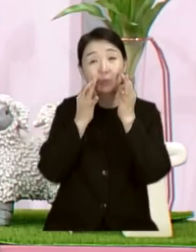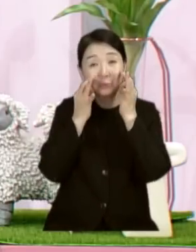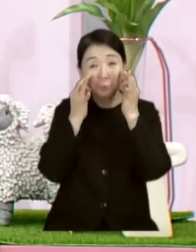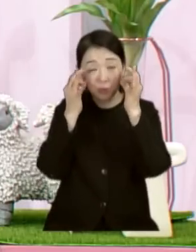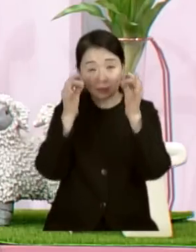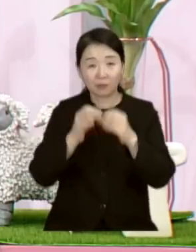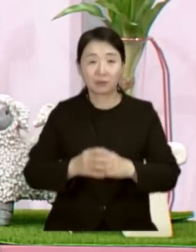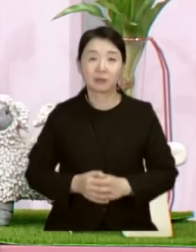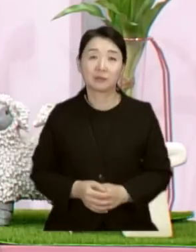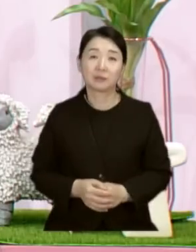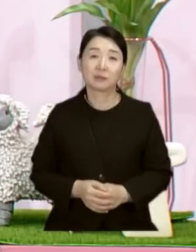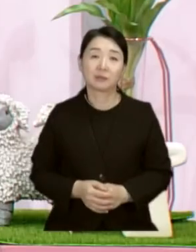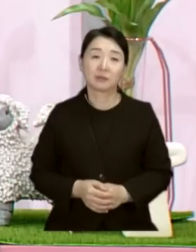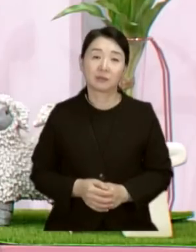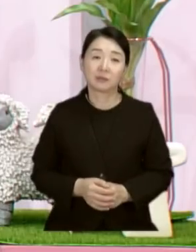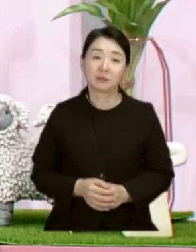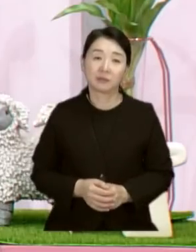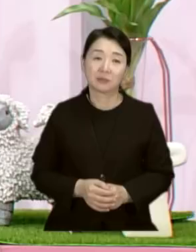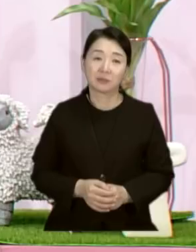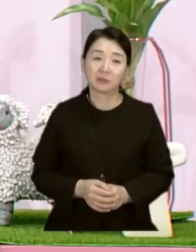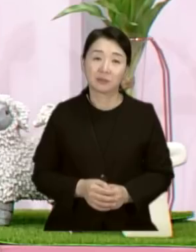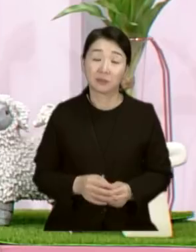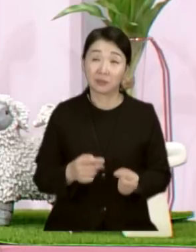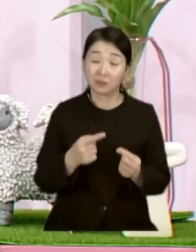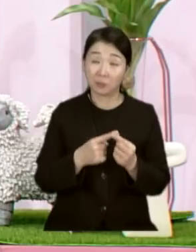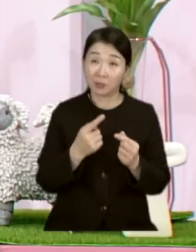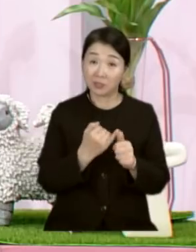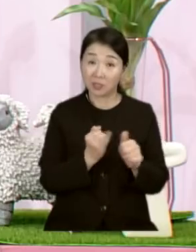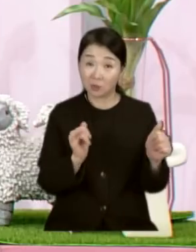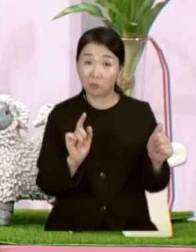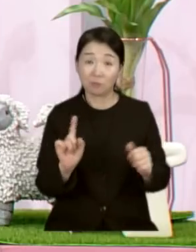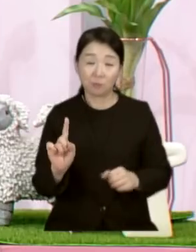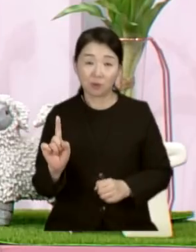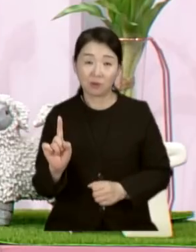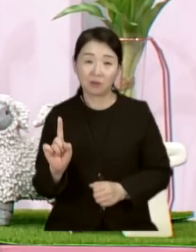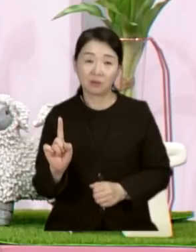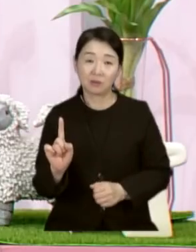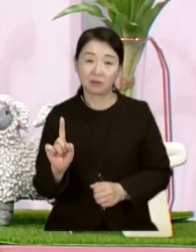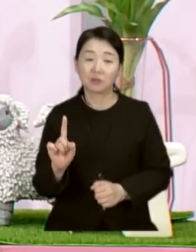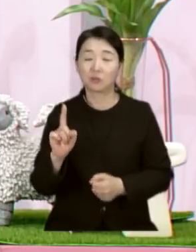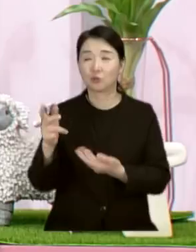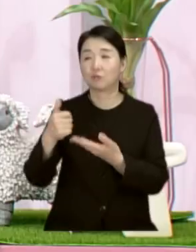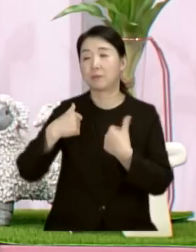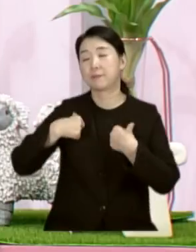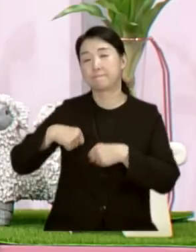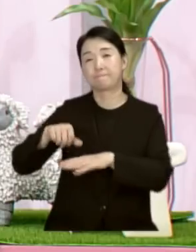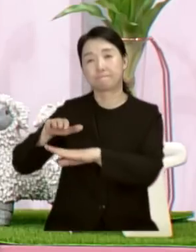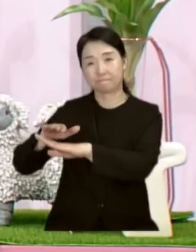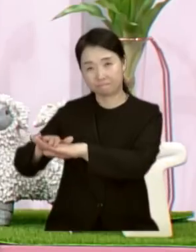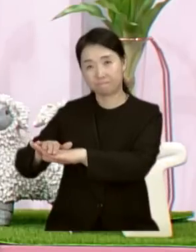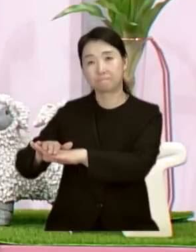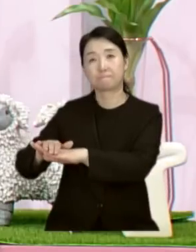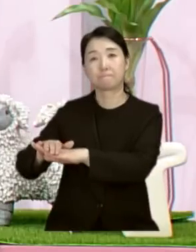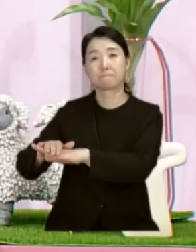당시에는 그렇게 일단 첫 번째 이혼은 모든 걸 주님 앞에 내려놓고